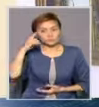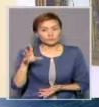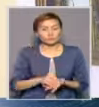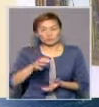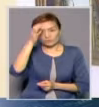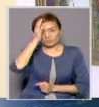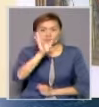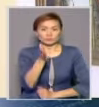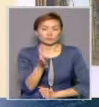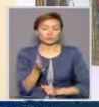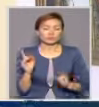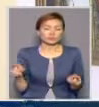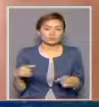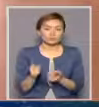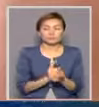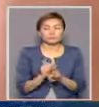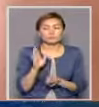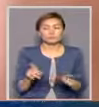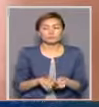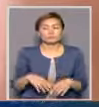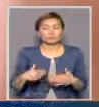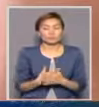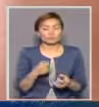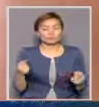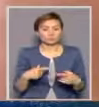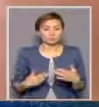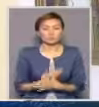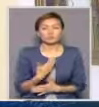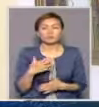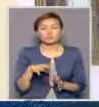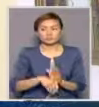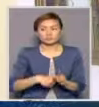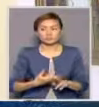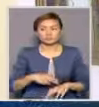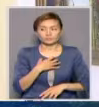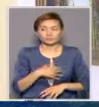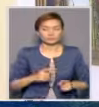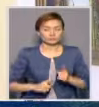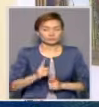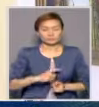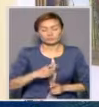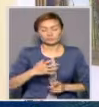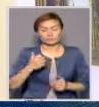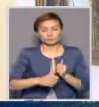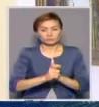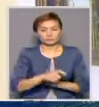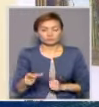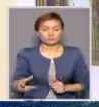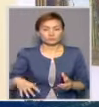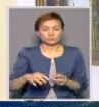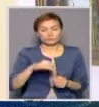образования будут внесены такие изменения как новые подходы и новая среда это значит что референдум важен для каждого гражданина